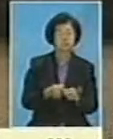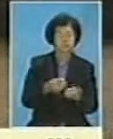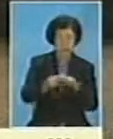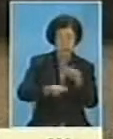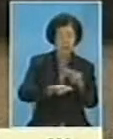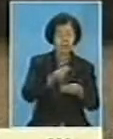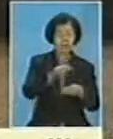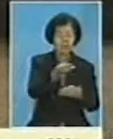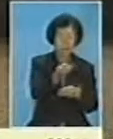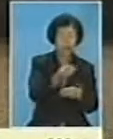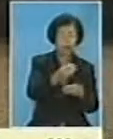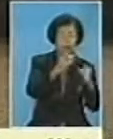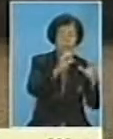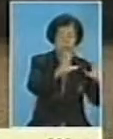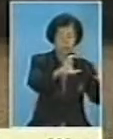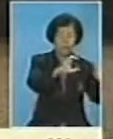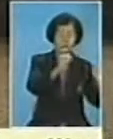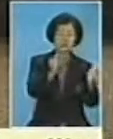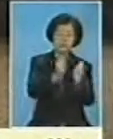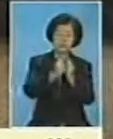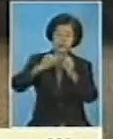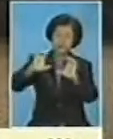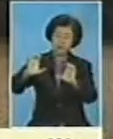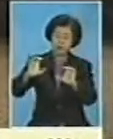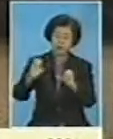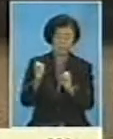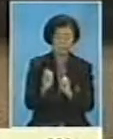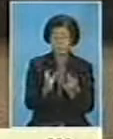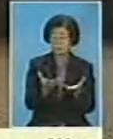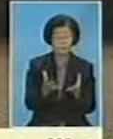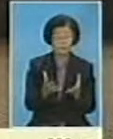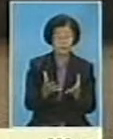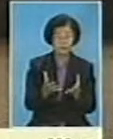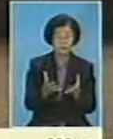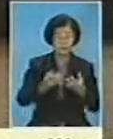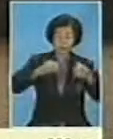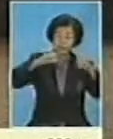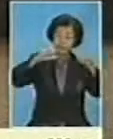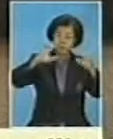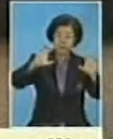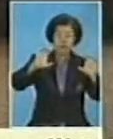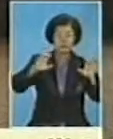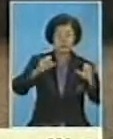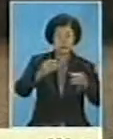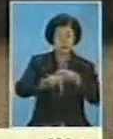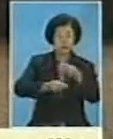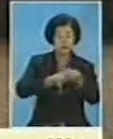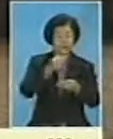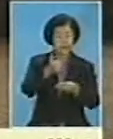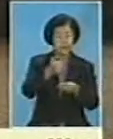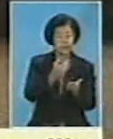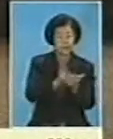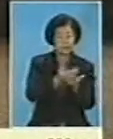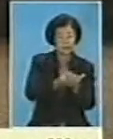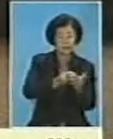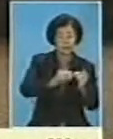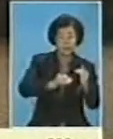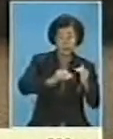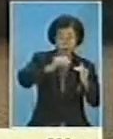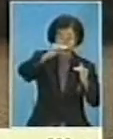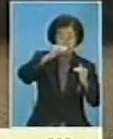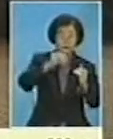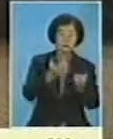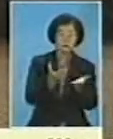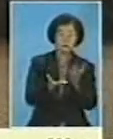ายข้าวแบบ G2G ก็ไม่เคยปรากฏว่ารัฐเคยขายได้ราคาที่สูงกว่าราคาตล